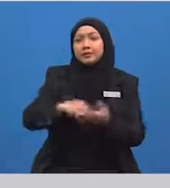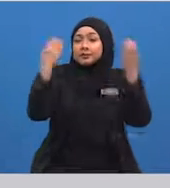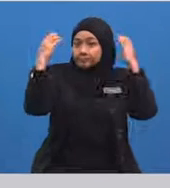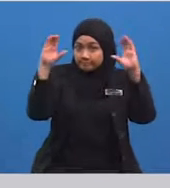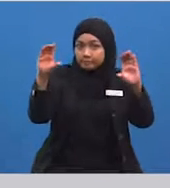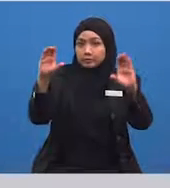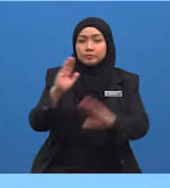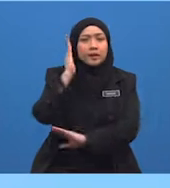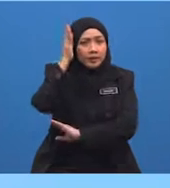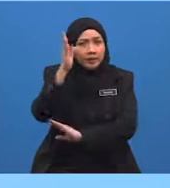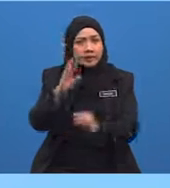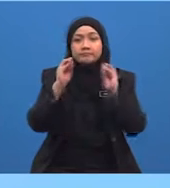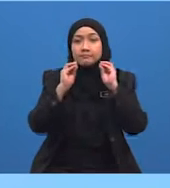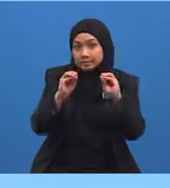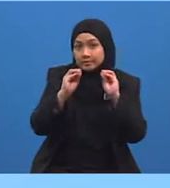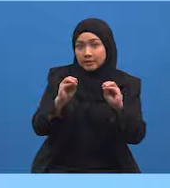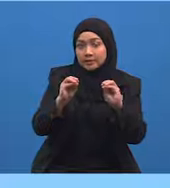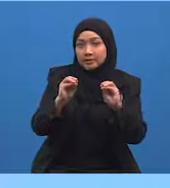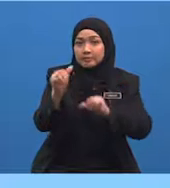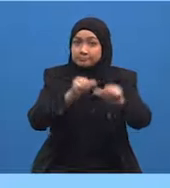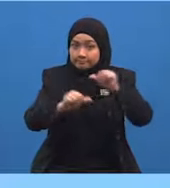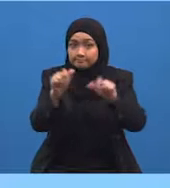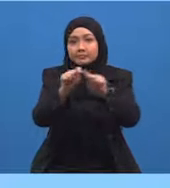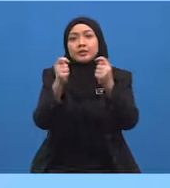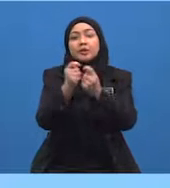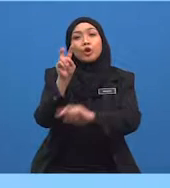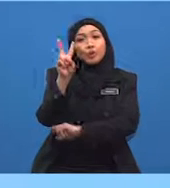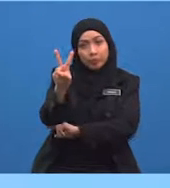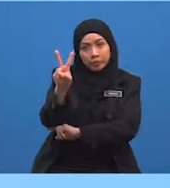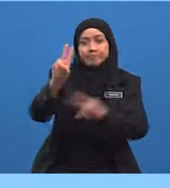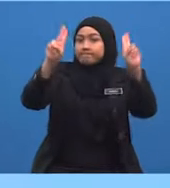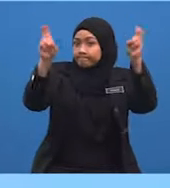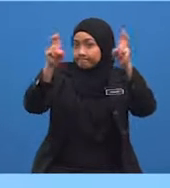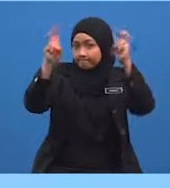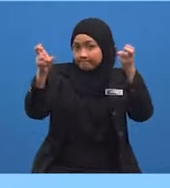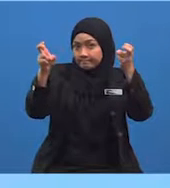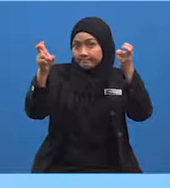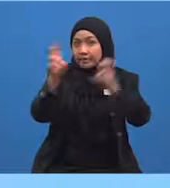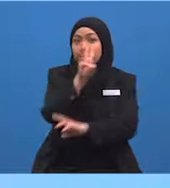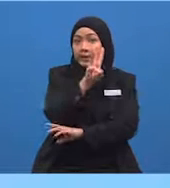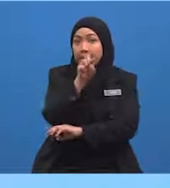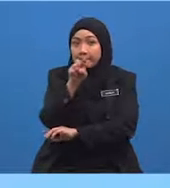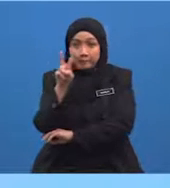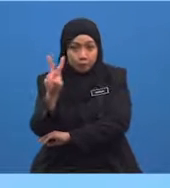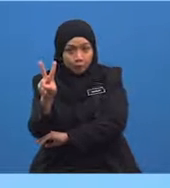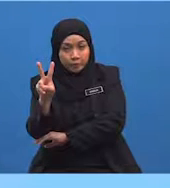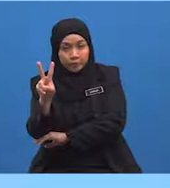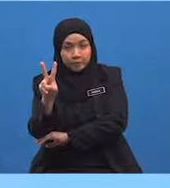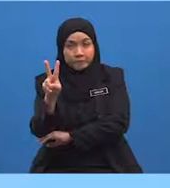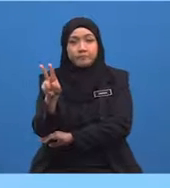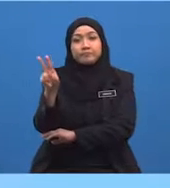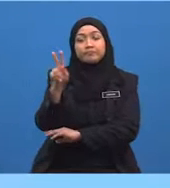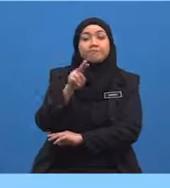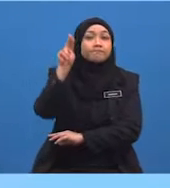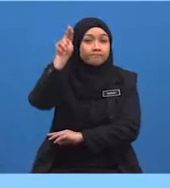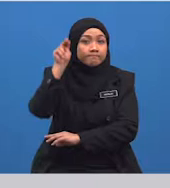akan mempelajari subjek sains tingkatan 2, subtopik 6.2 iaitu